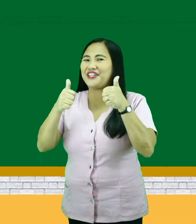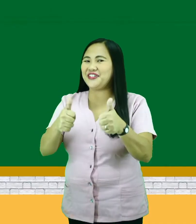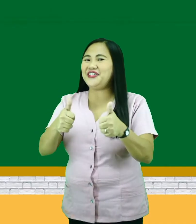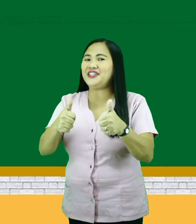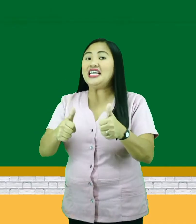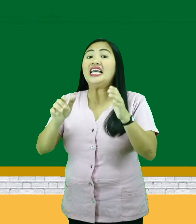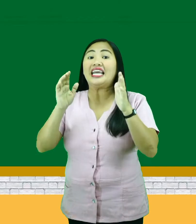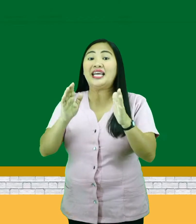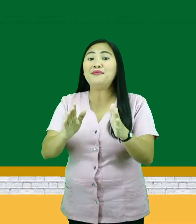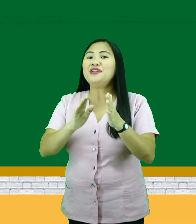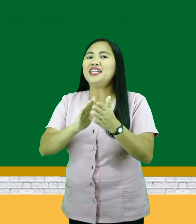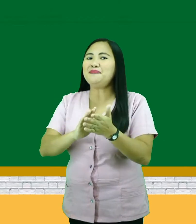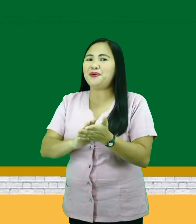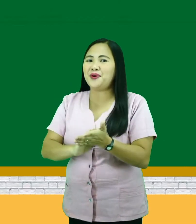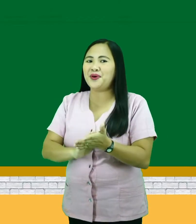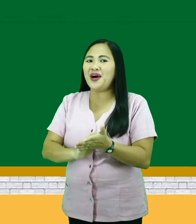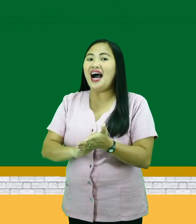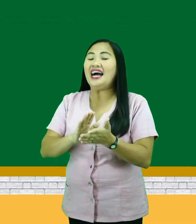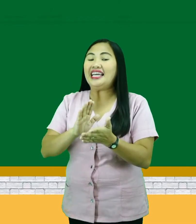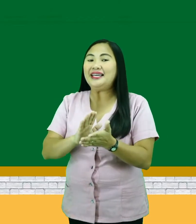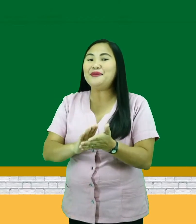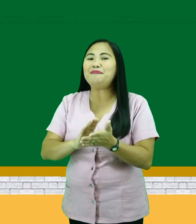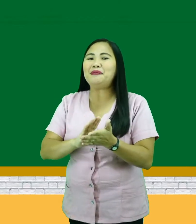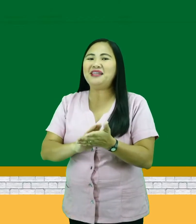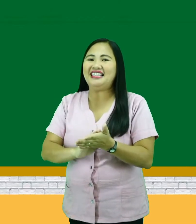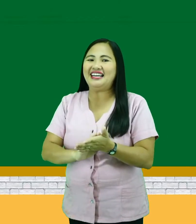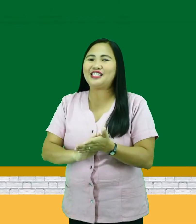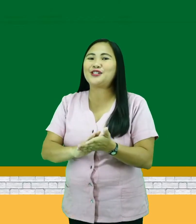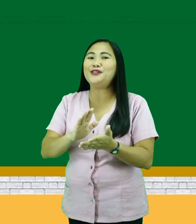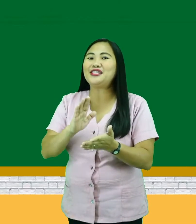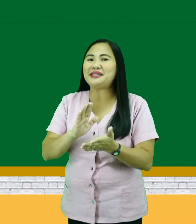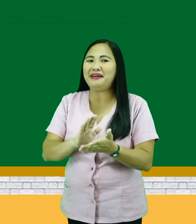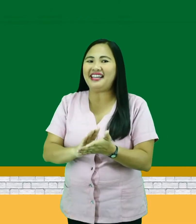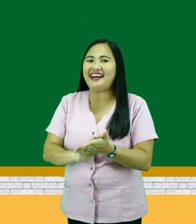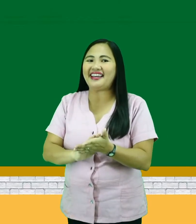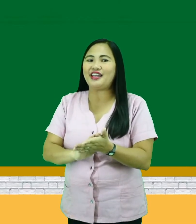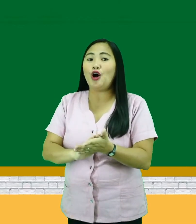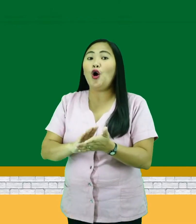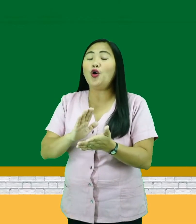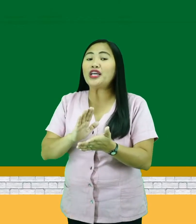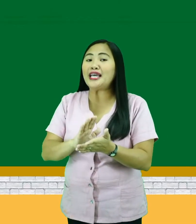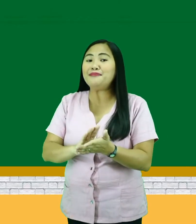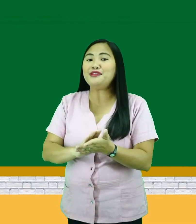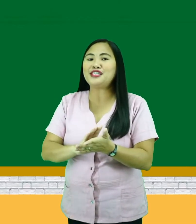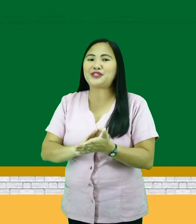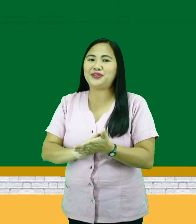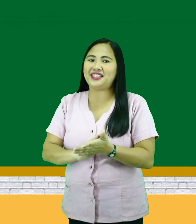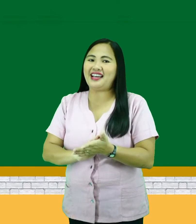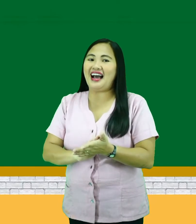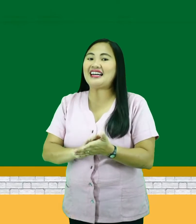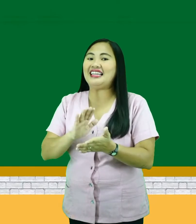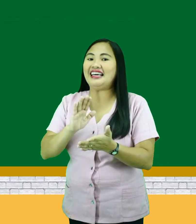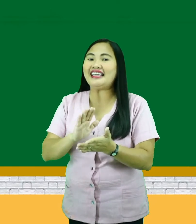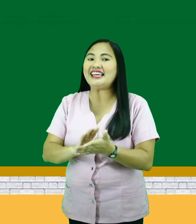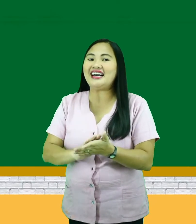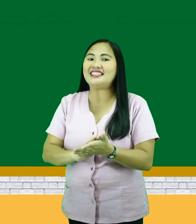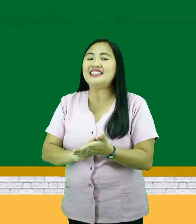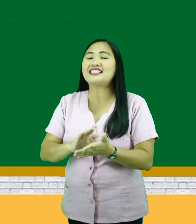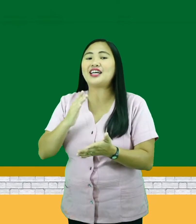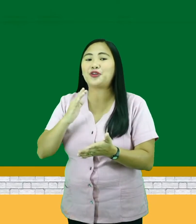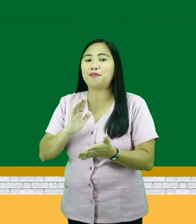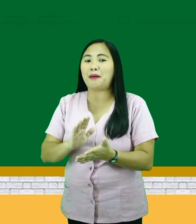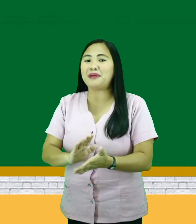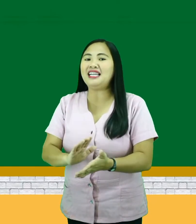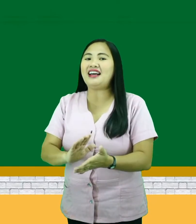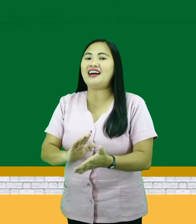Very good. Imong nadibuho ang imong pamilya sulod sa balay o imong nasuti ang kalahian